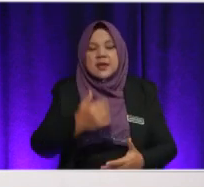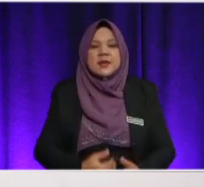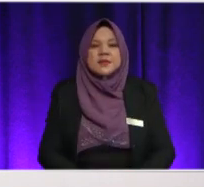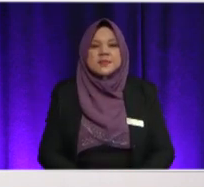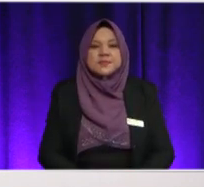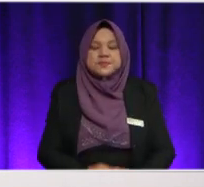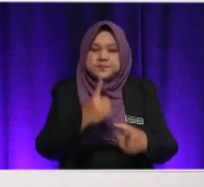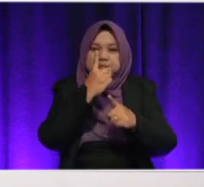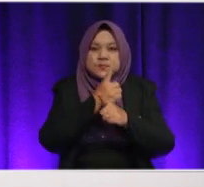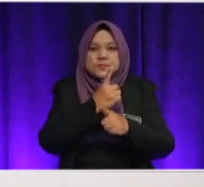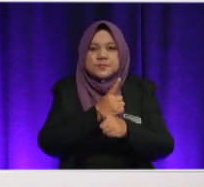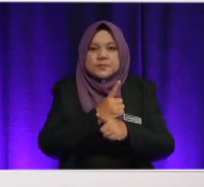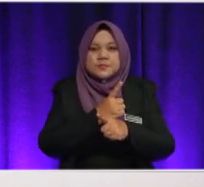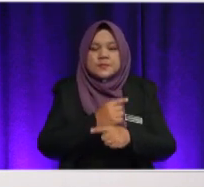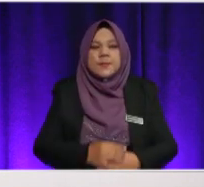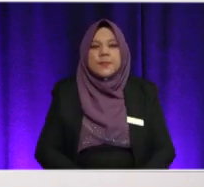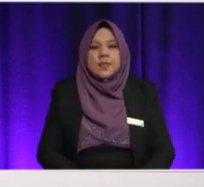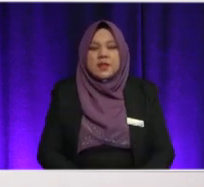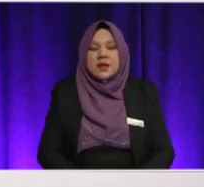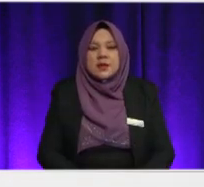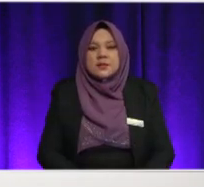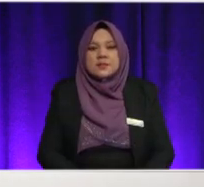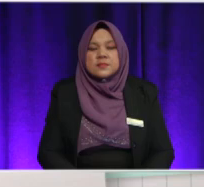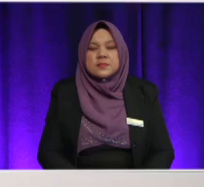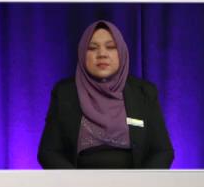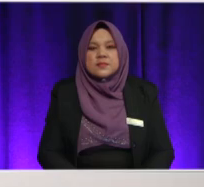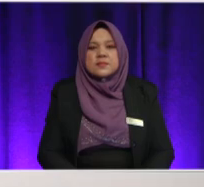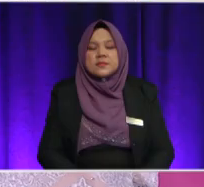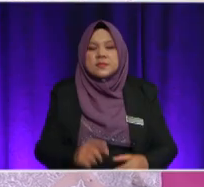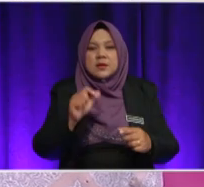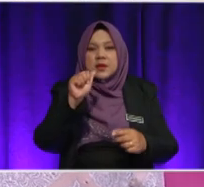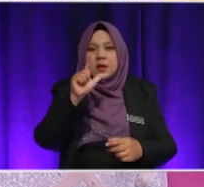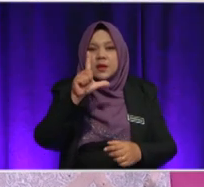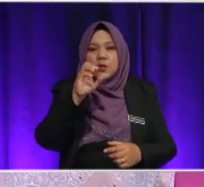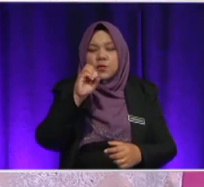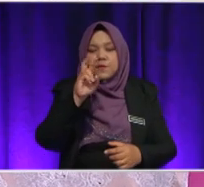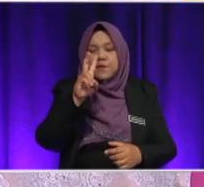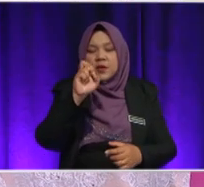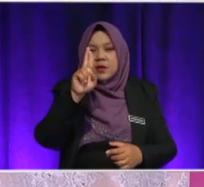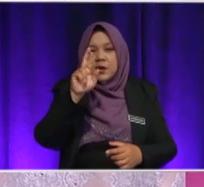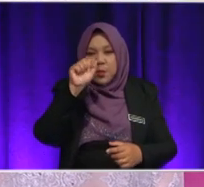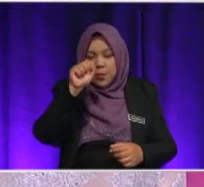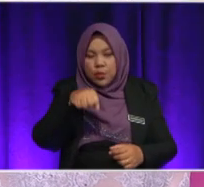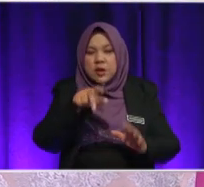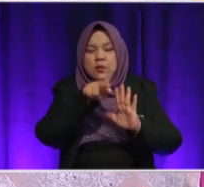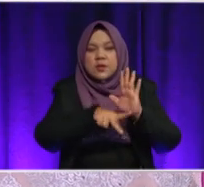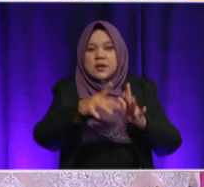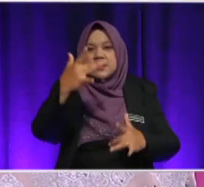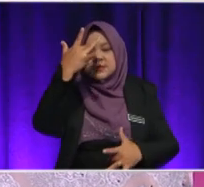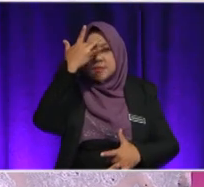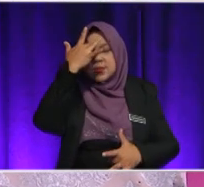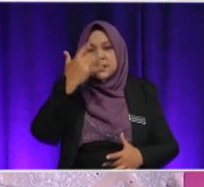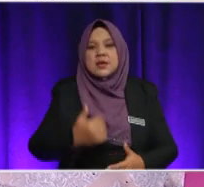oke Jelaskan jawaban anda karena lidah buaya dapat mengurangkan kesakitan kulit akibat